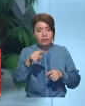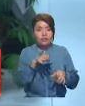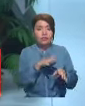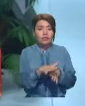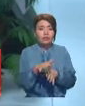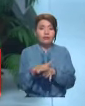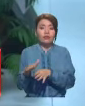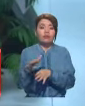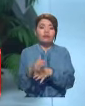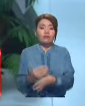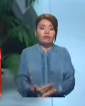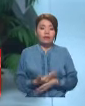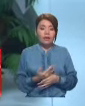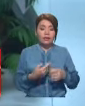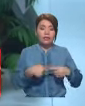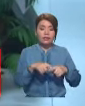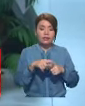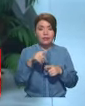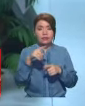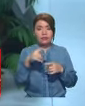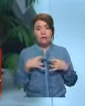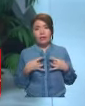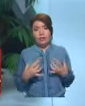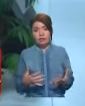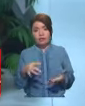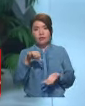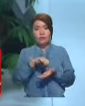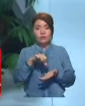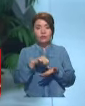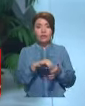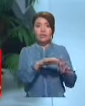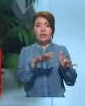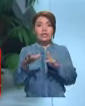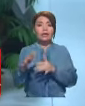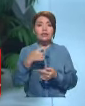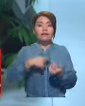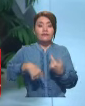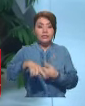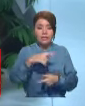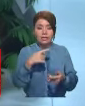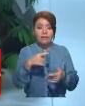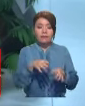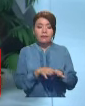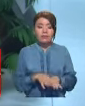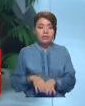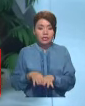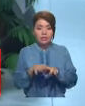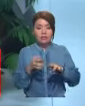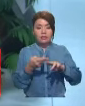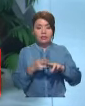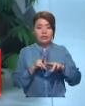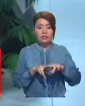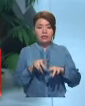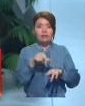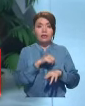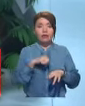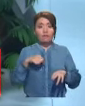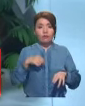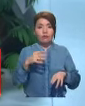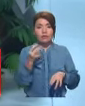и организации этого мероприятия. Они задействованы у нас на всех площадках, на самом